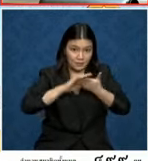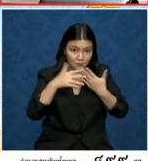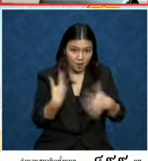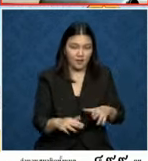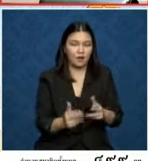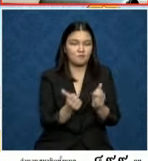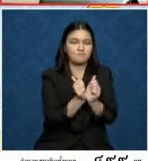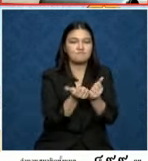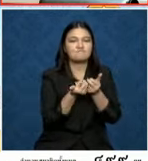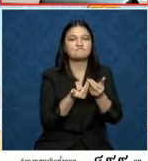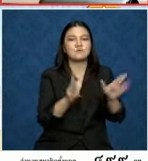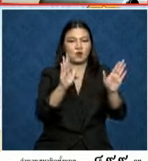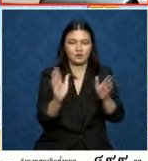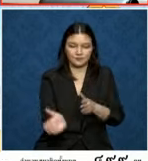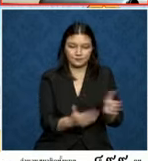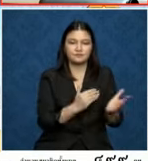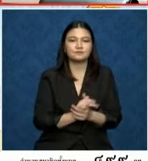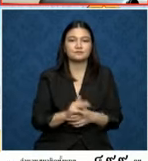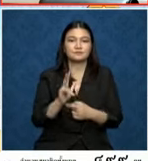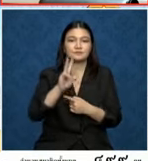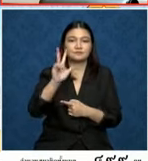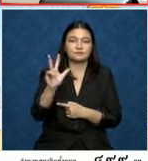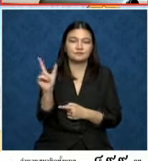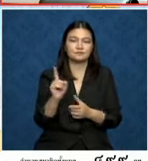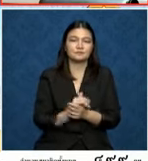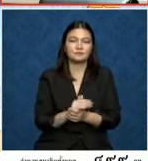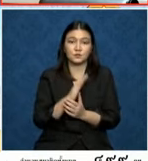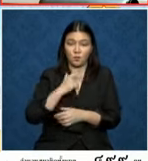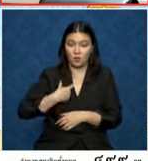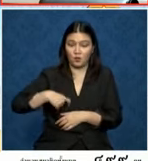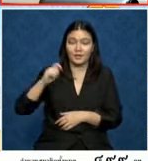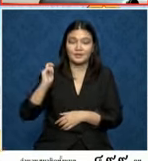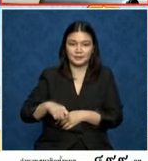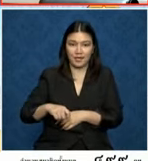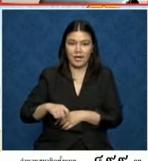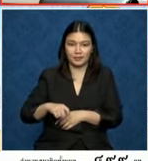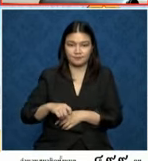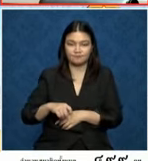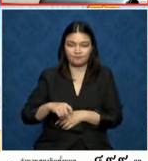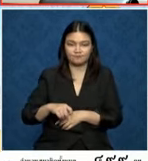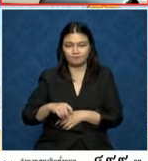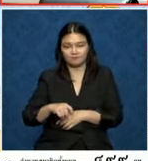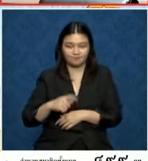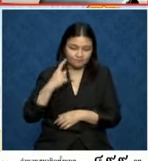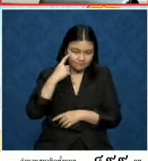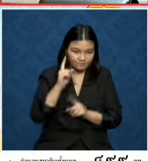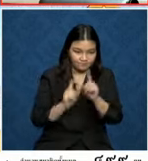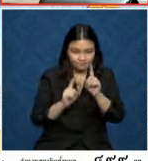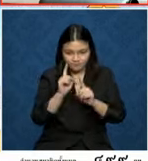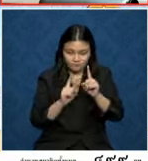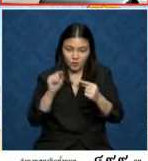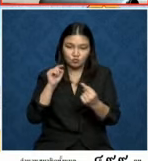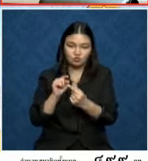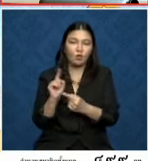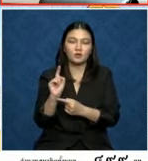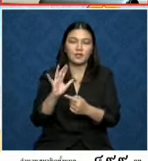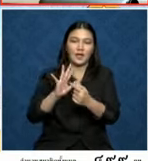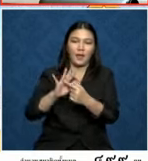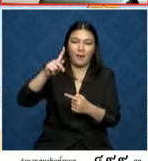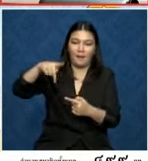เร็วข้อที่3ครับศาลมีอำนาจที่จะพิจารณาพิพากษาคดีในส่วนแพ่งต่อไป